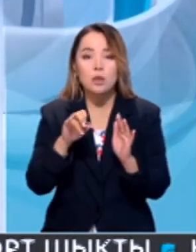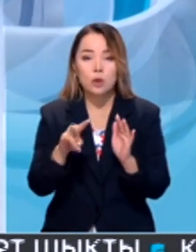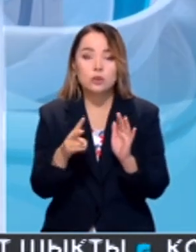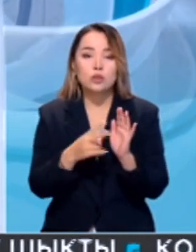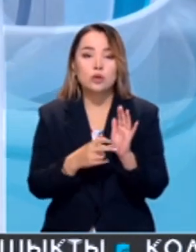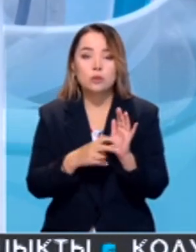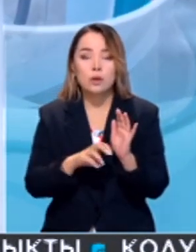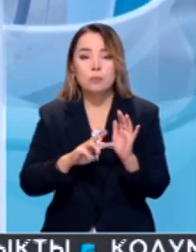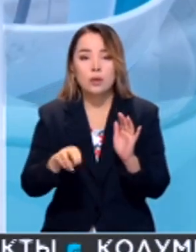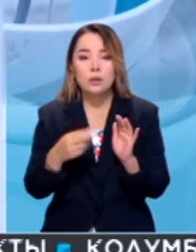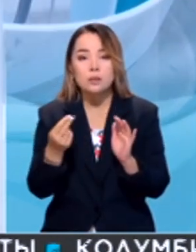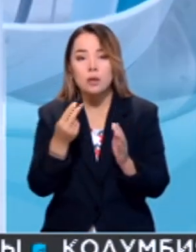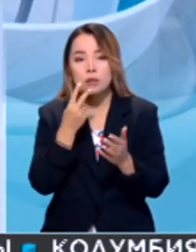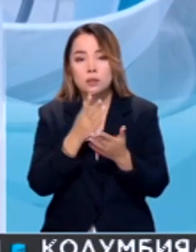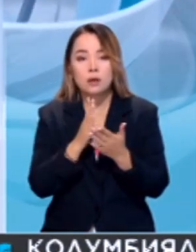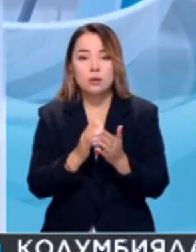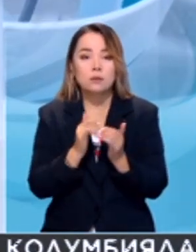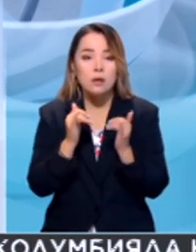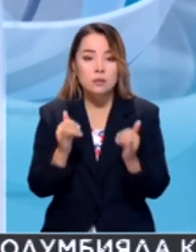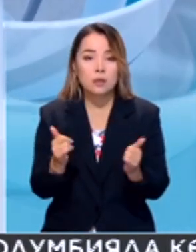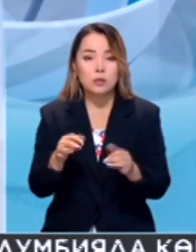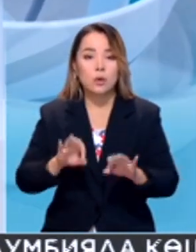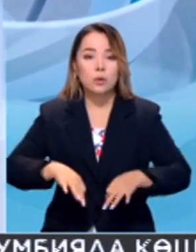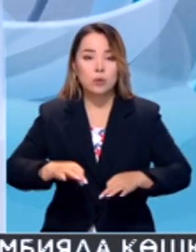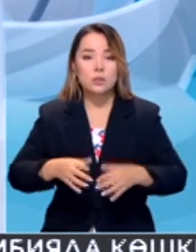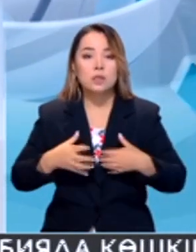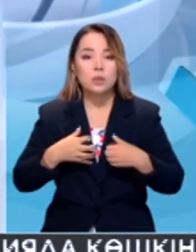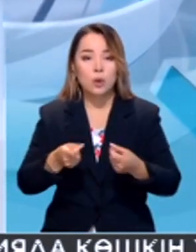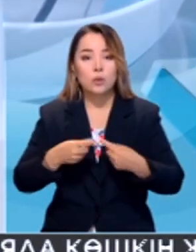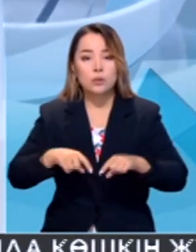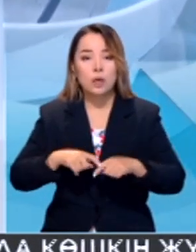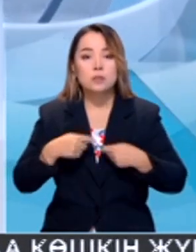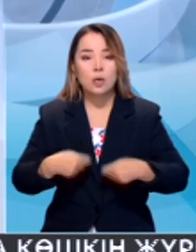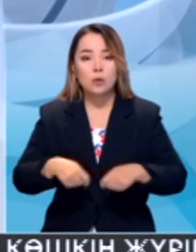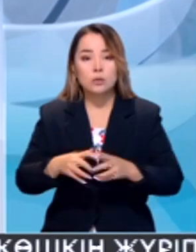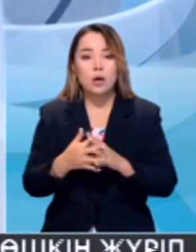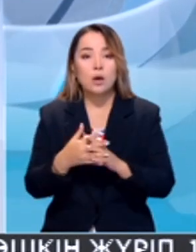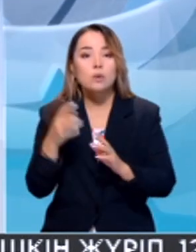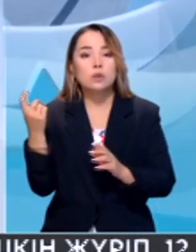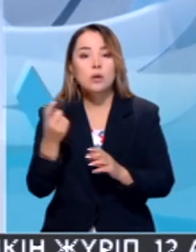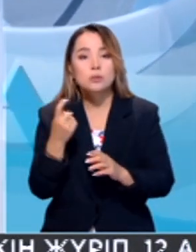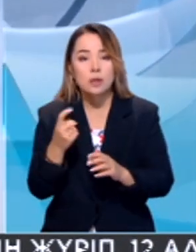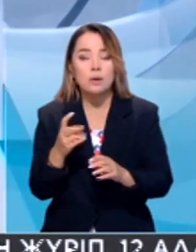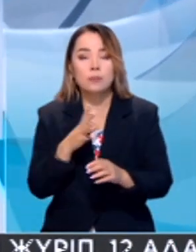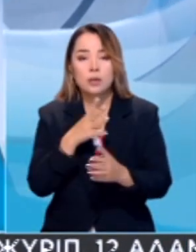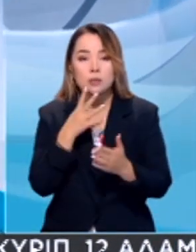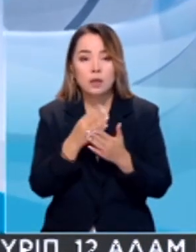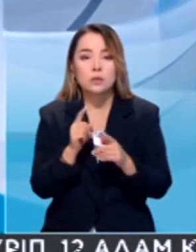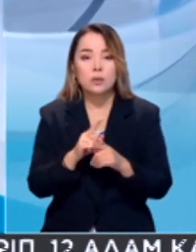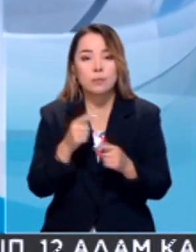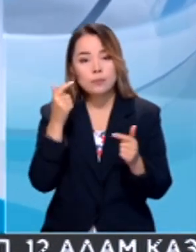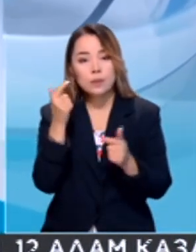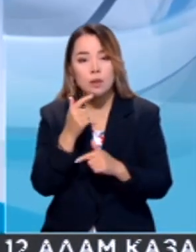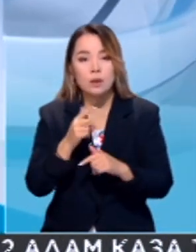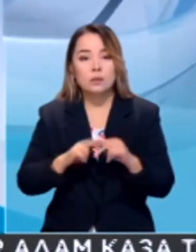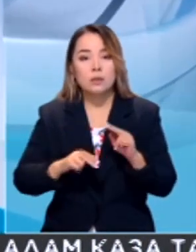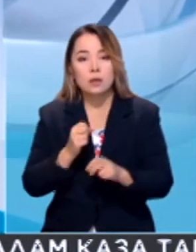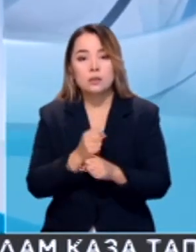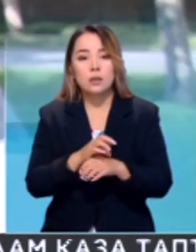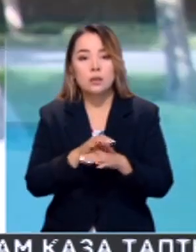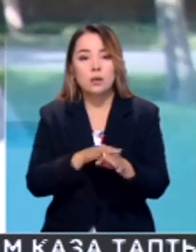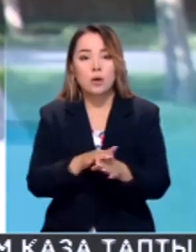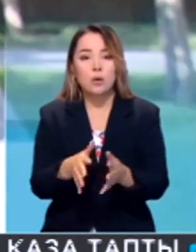триллион 700 миллиард теңгеден асты. Әсіресе көлік, денсаулық сақтау, сауда, ауыл шаруашылығы мен білім салаларына салынған инвестиция